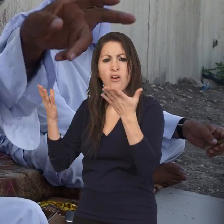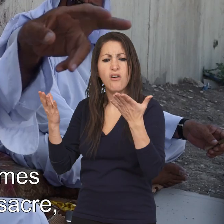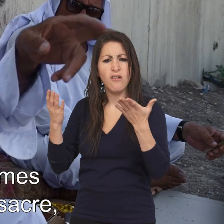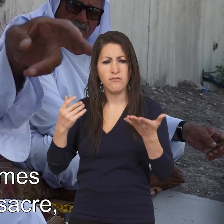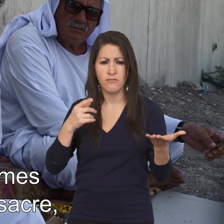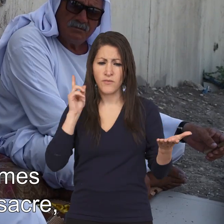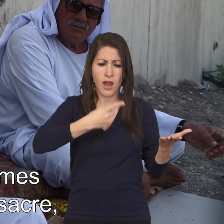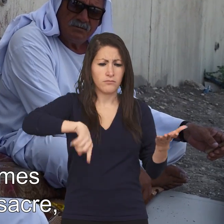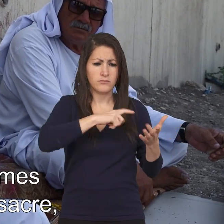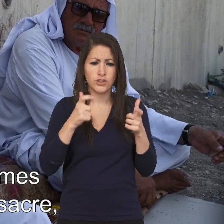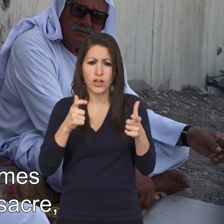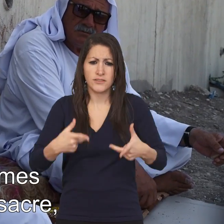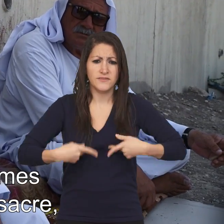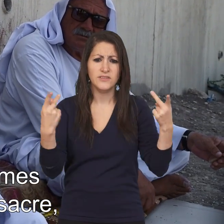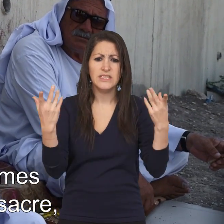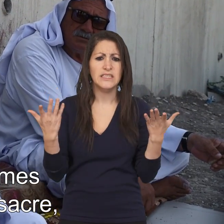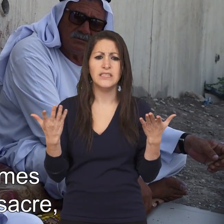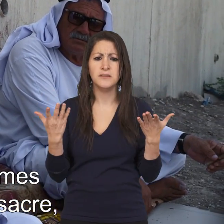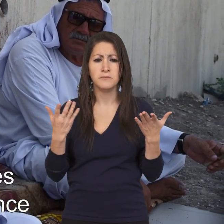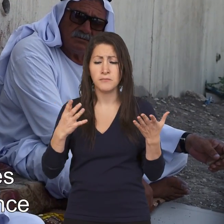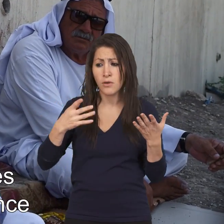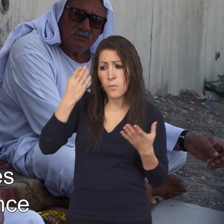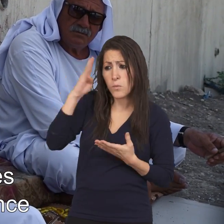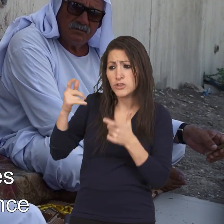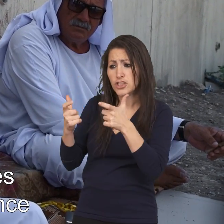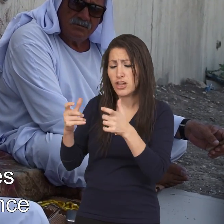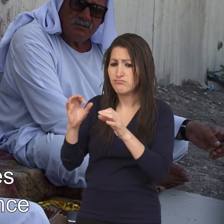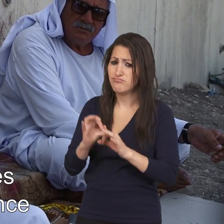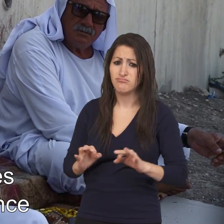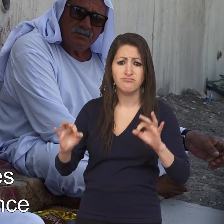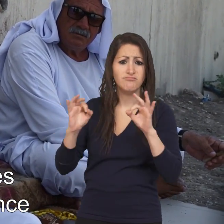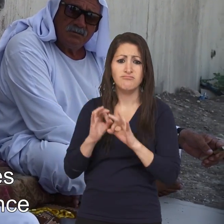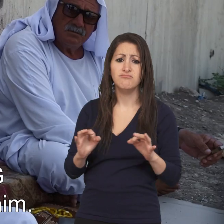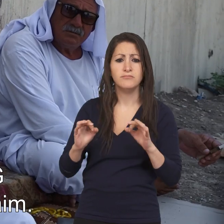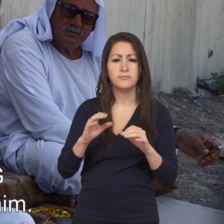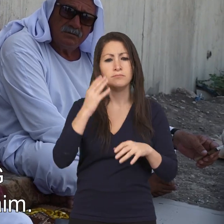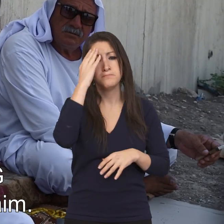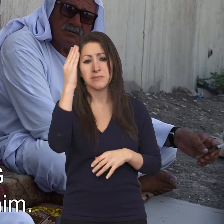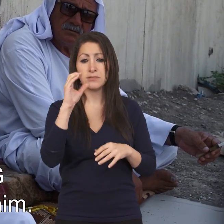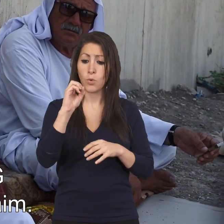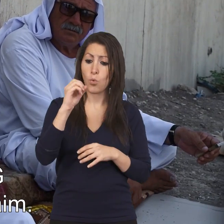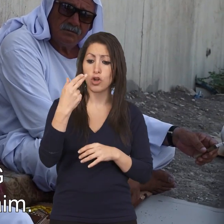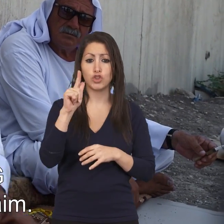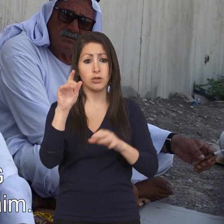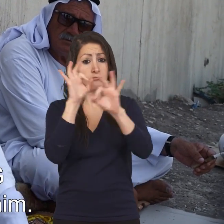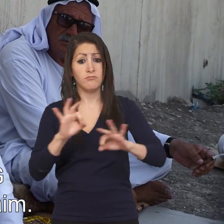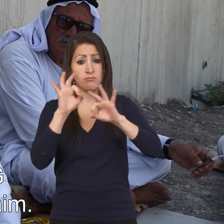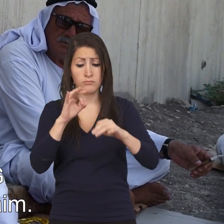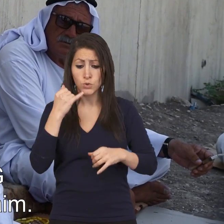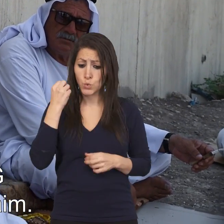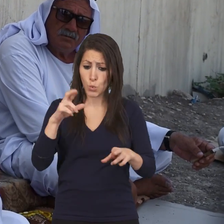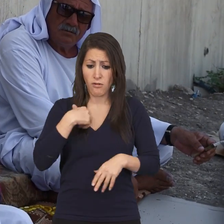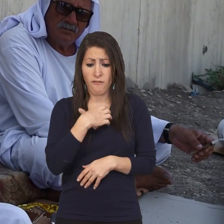vendues. Ils disent que nous sommes des survivants de ce massacre, que beaucoup d'autres n'ont pas eu notre chance et que sans les ONG, nous serions morts de